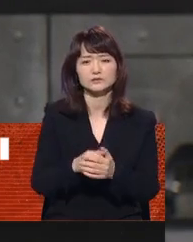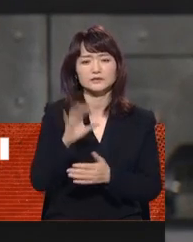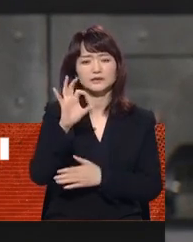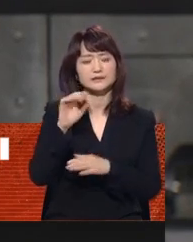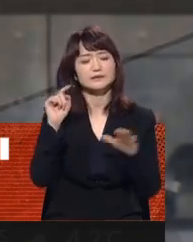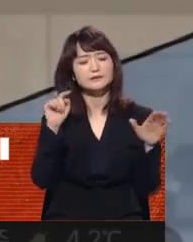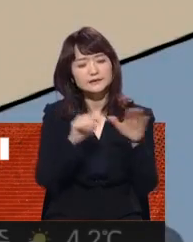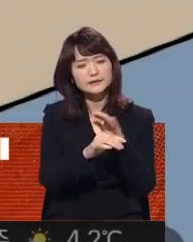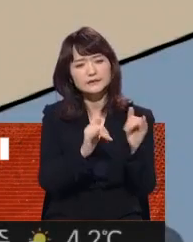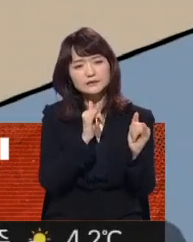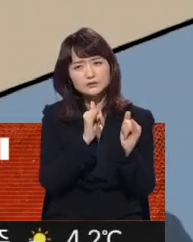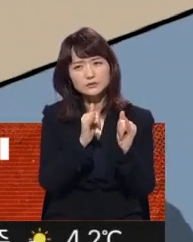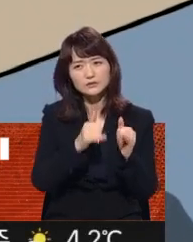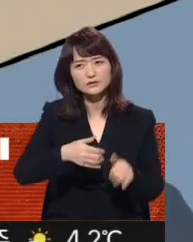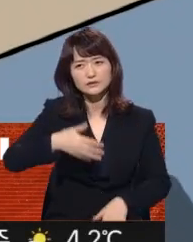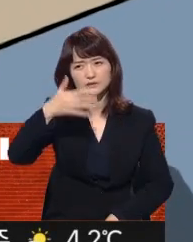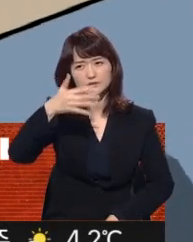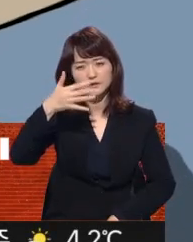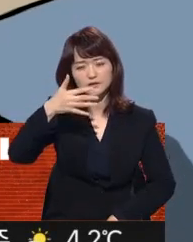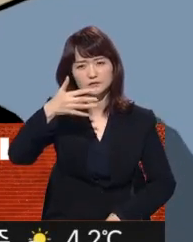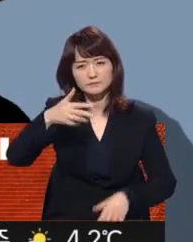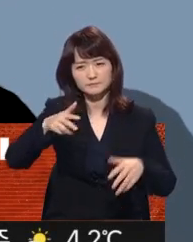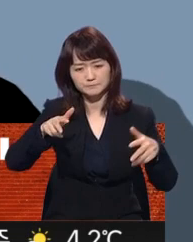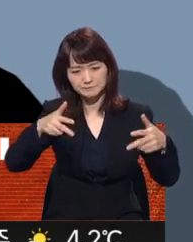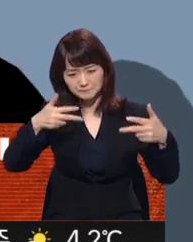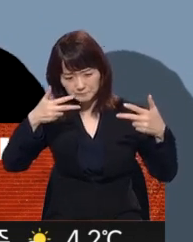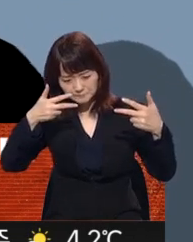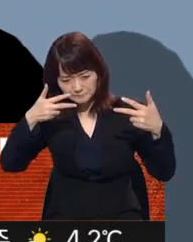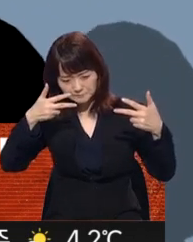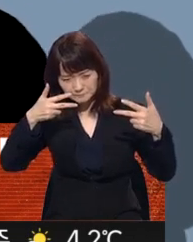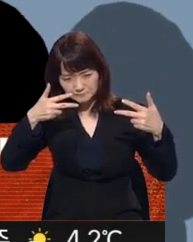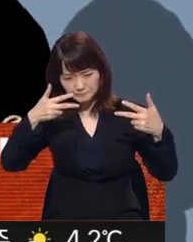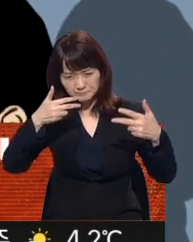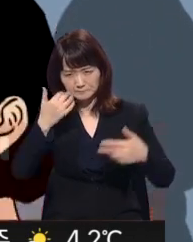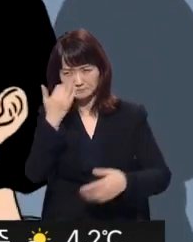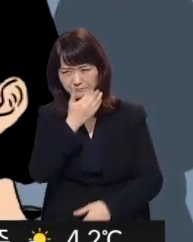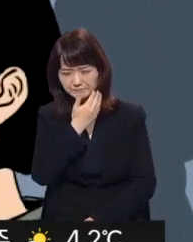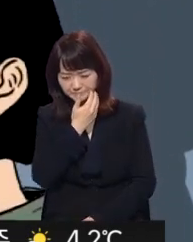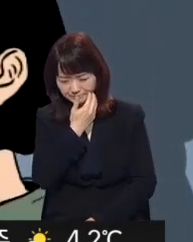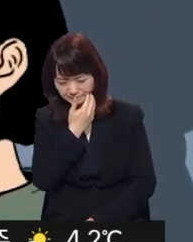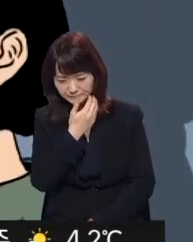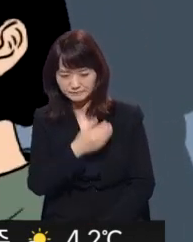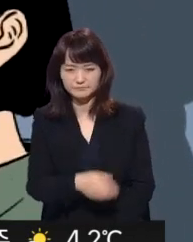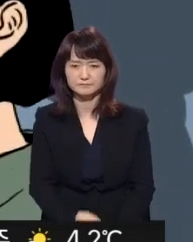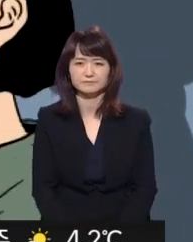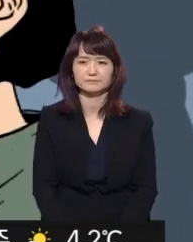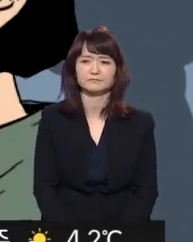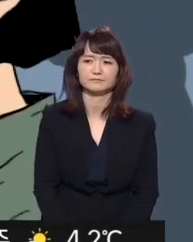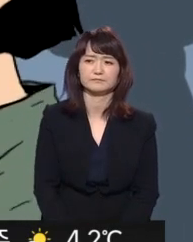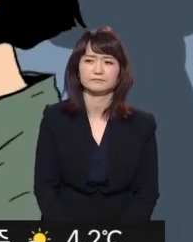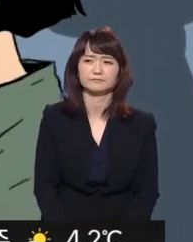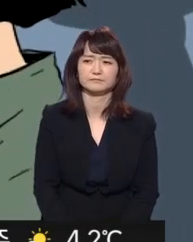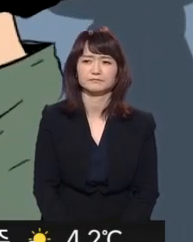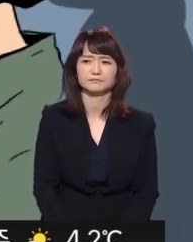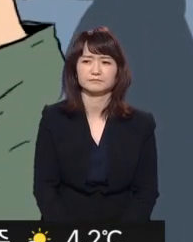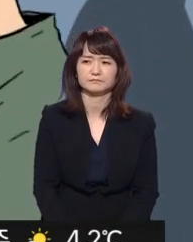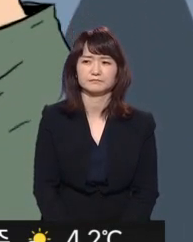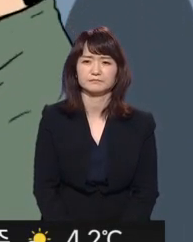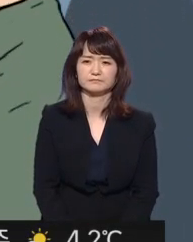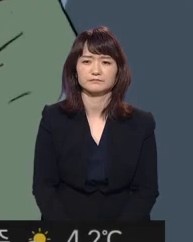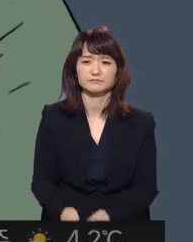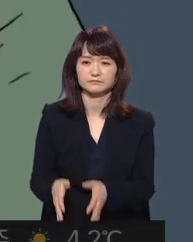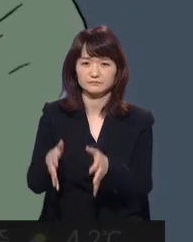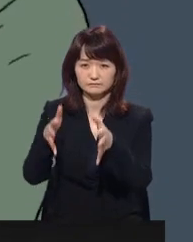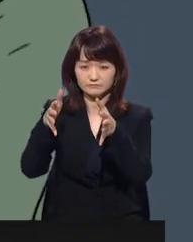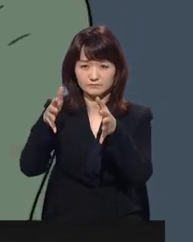하자라는 식으로 해서 영상 통화로 성적 수치심을 주는 행위를 이어가기도 했다고 합니다 자 옥상에